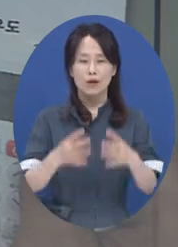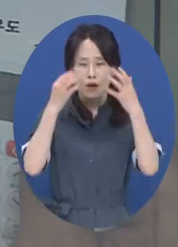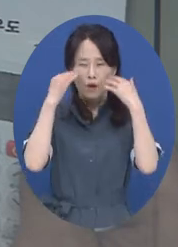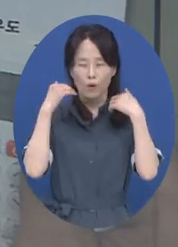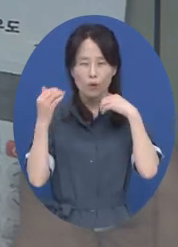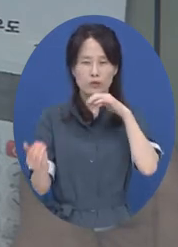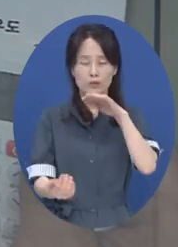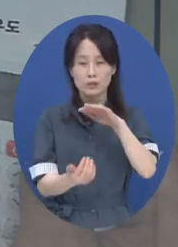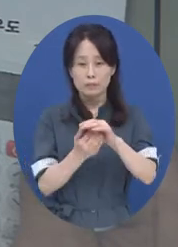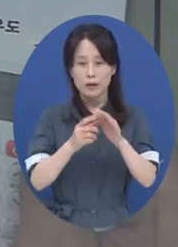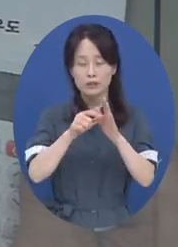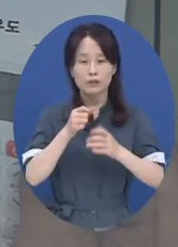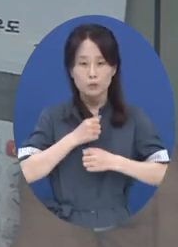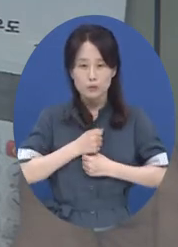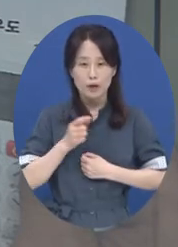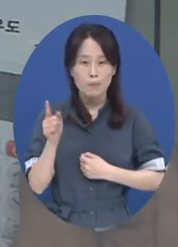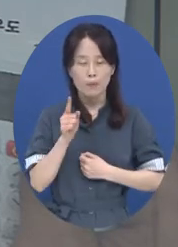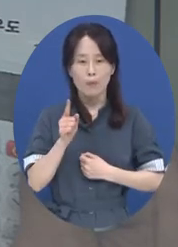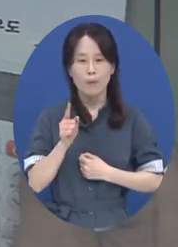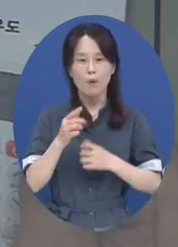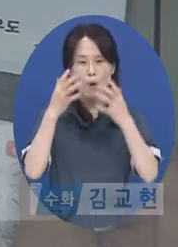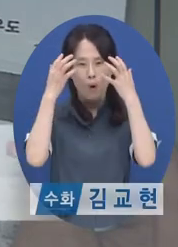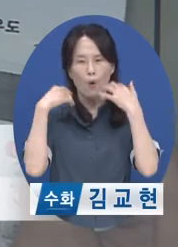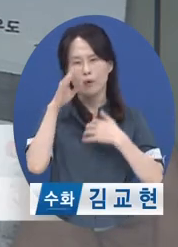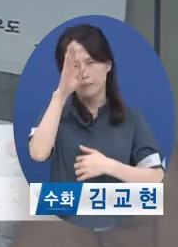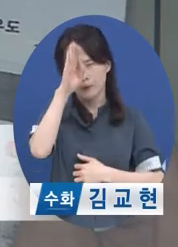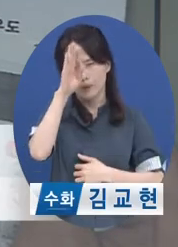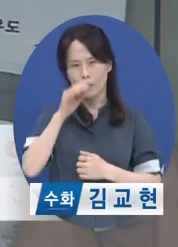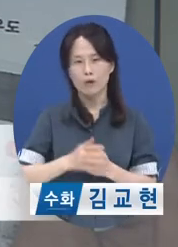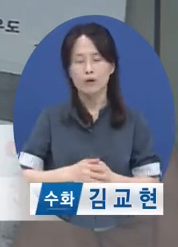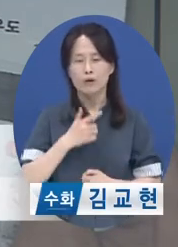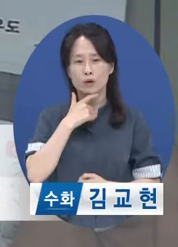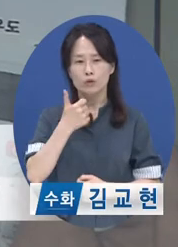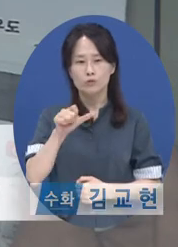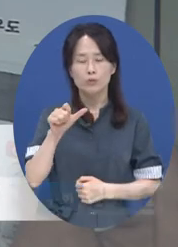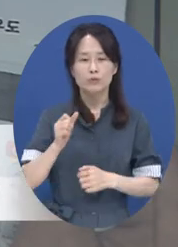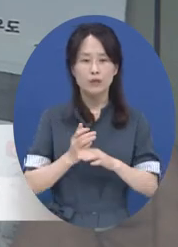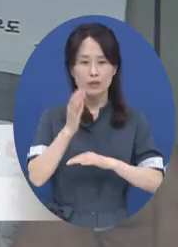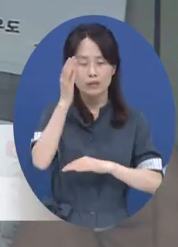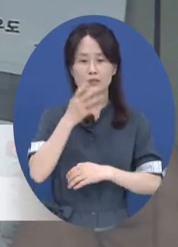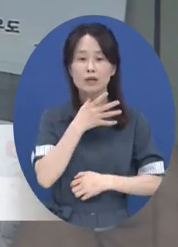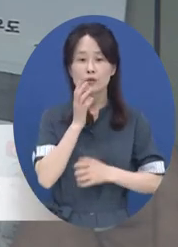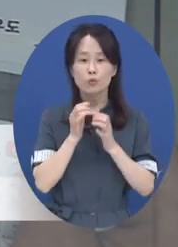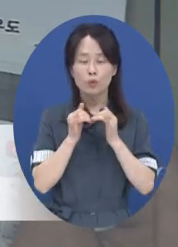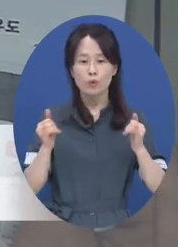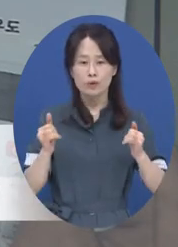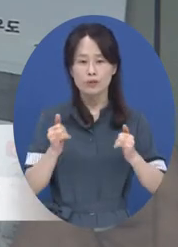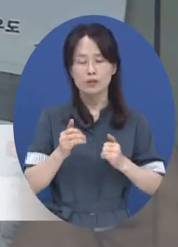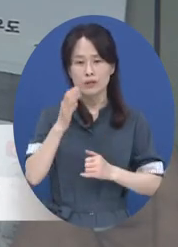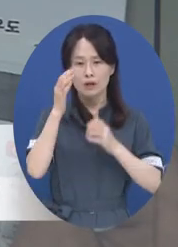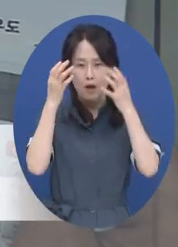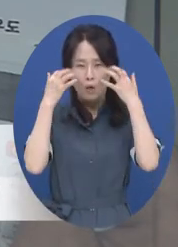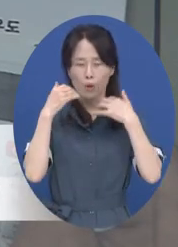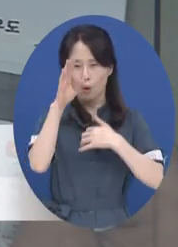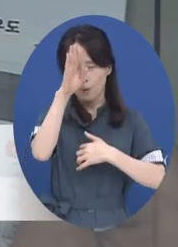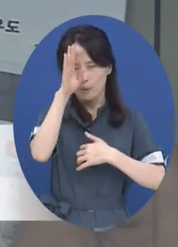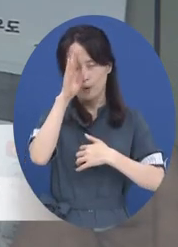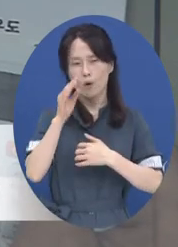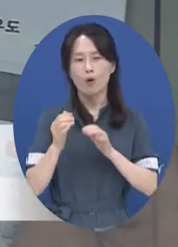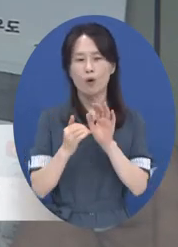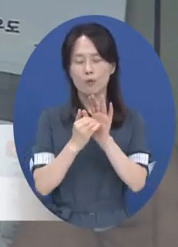폭염에 주의해야 할게 바로 온열 질환입니다 특히 65세 이상 어르신 이 온열 질 환자의 큰 비중을 차지